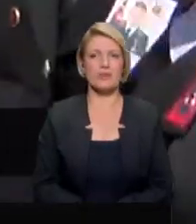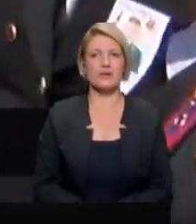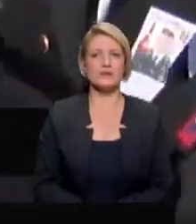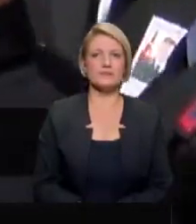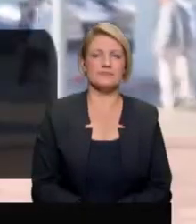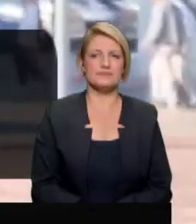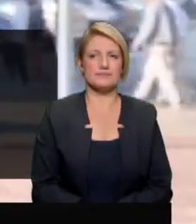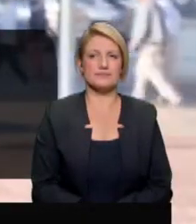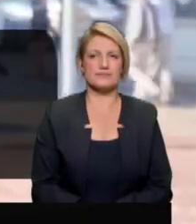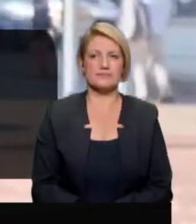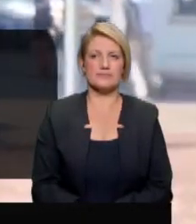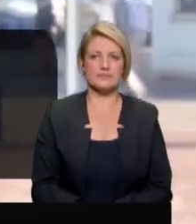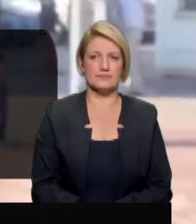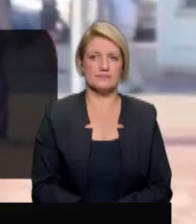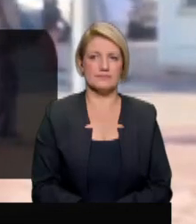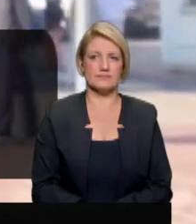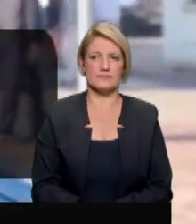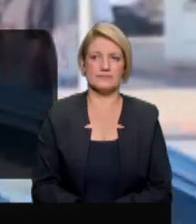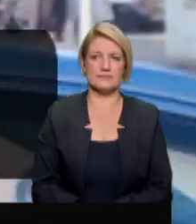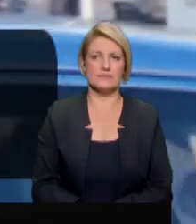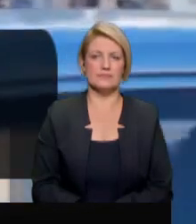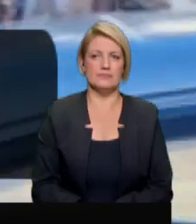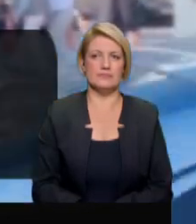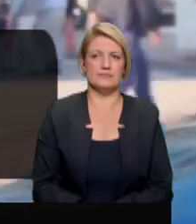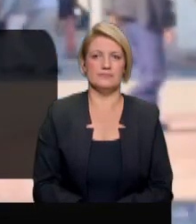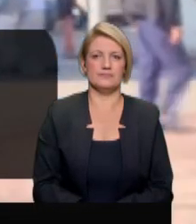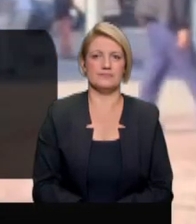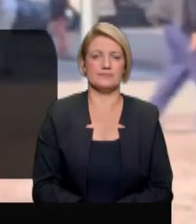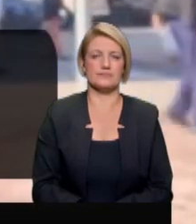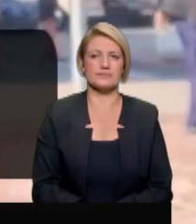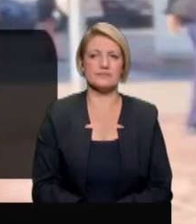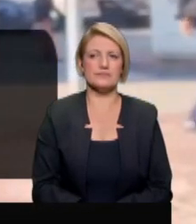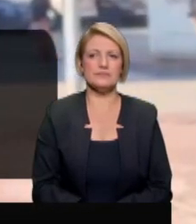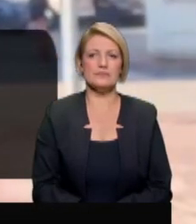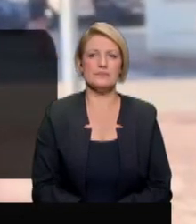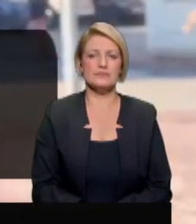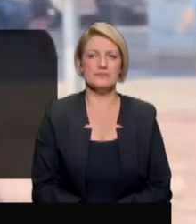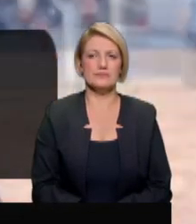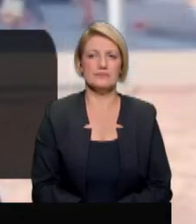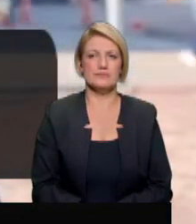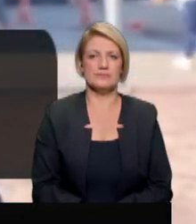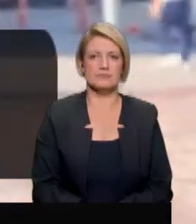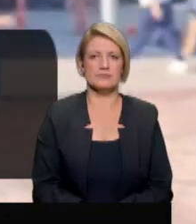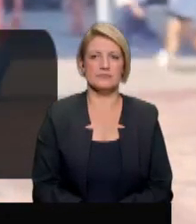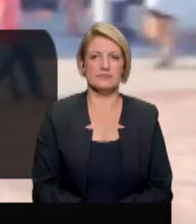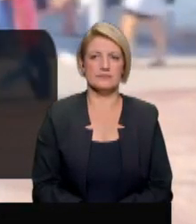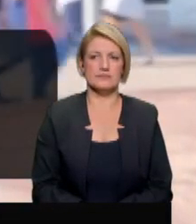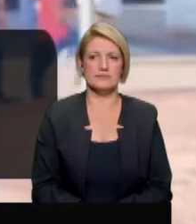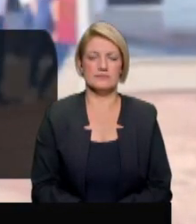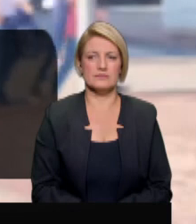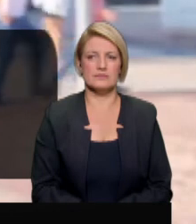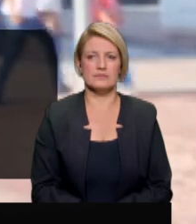Ar şehidimizin yeni bir Mehmedi dünyaya geldi sağ bir şekilde Allahu Teala